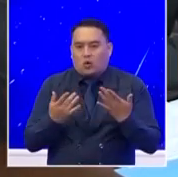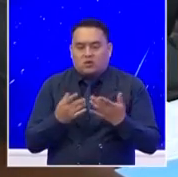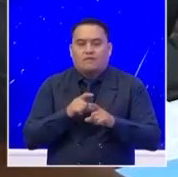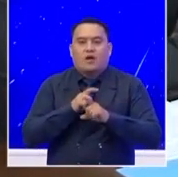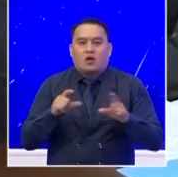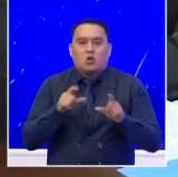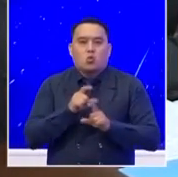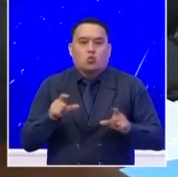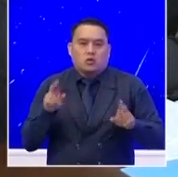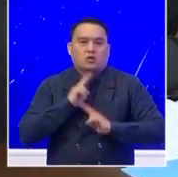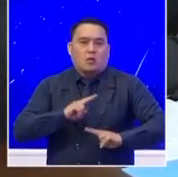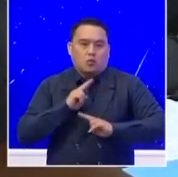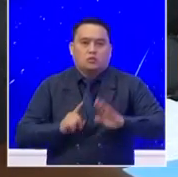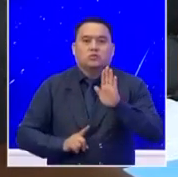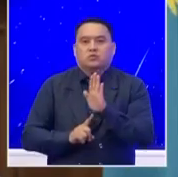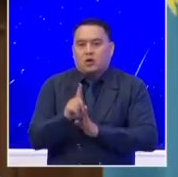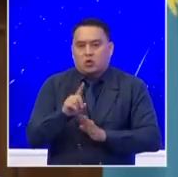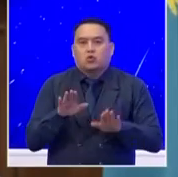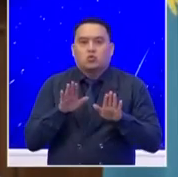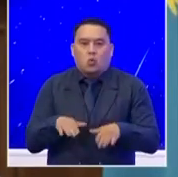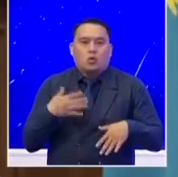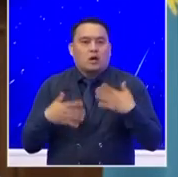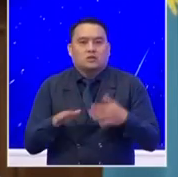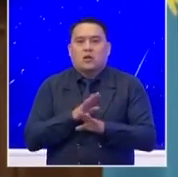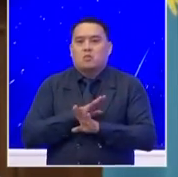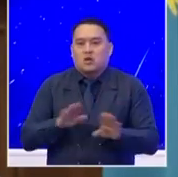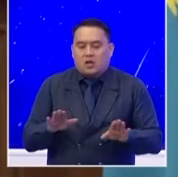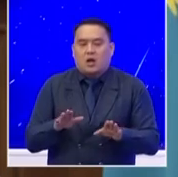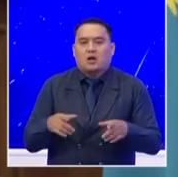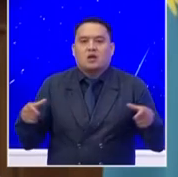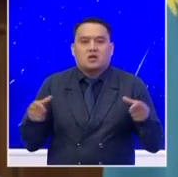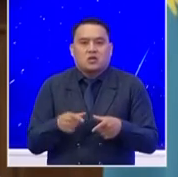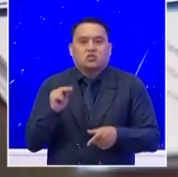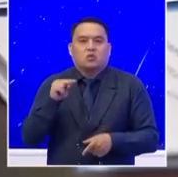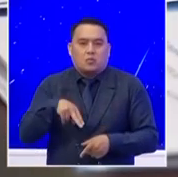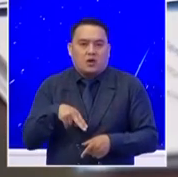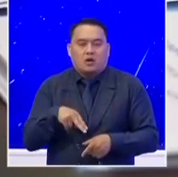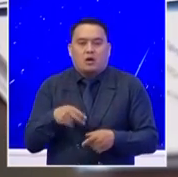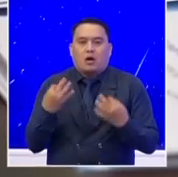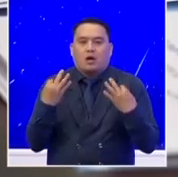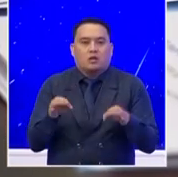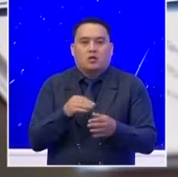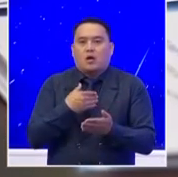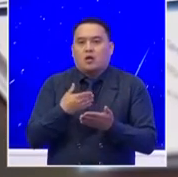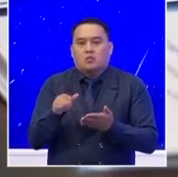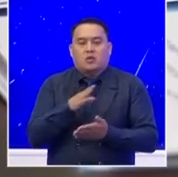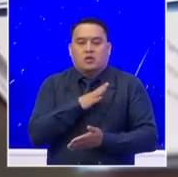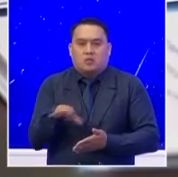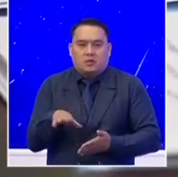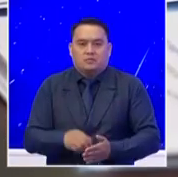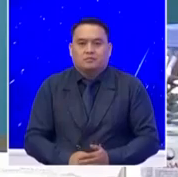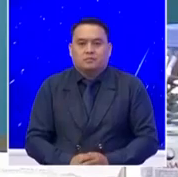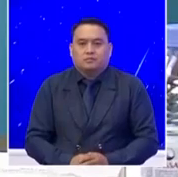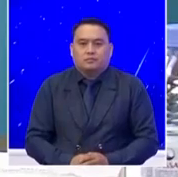учреждений, и люди вышли на работу. Но это не повод для расслабления. Карантин и режим ЧП никто не отменял, подчеркнул аким